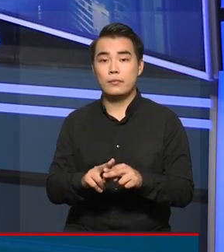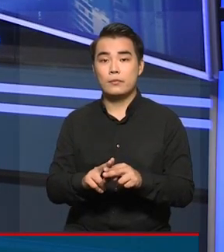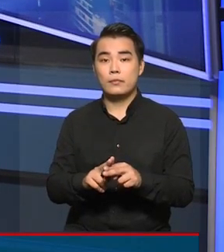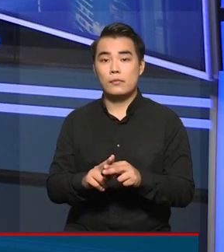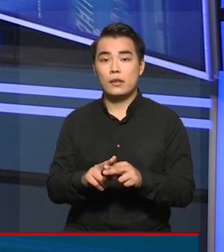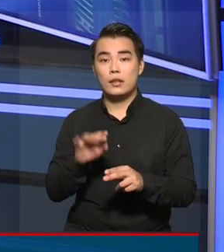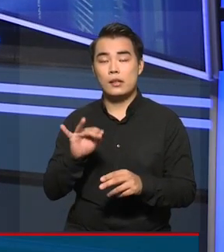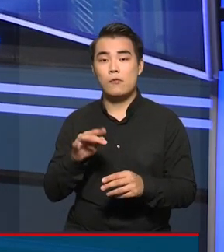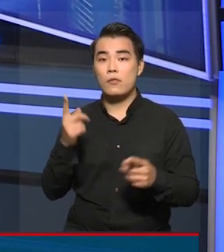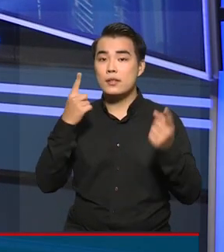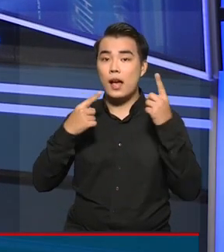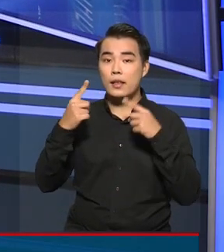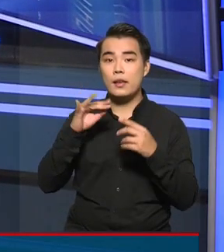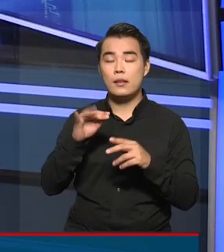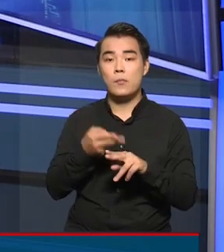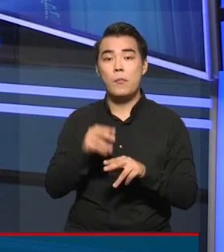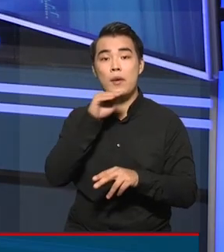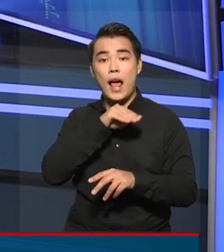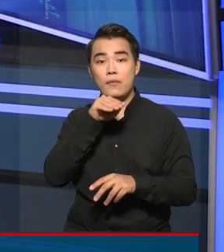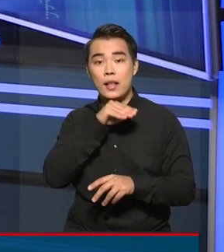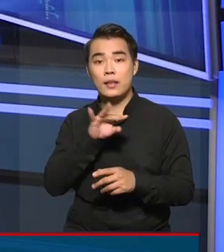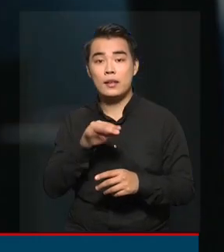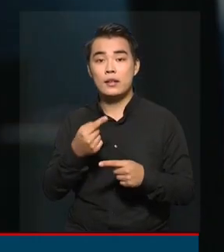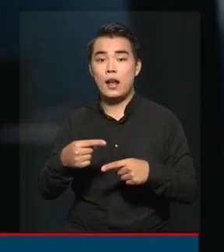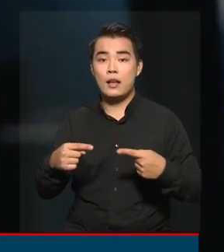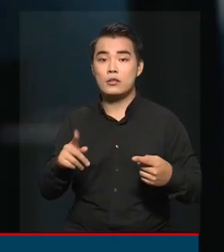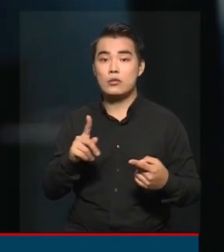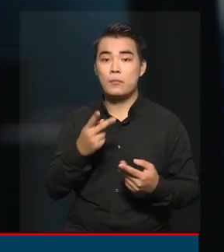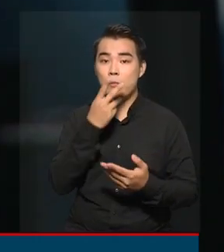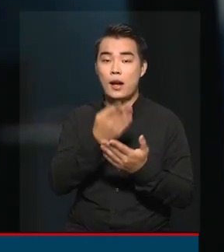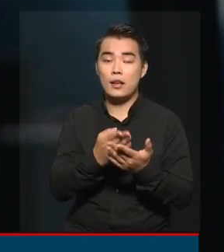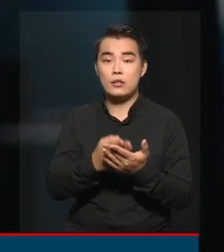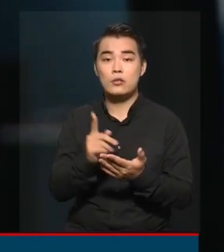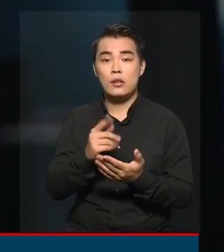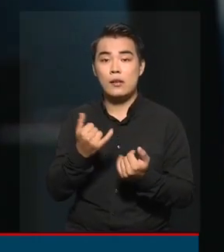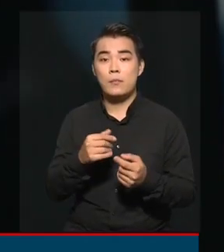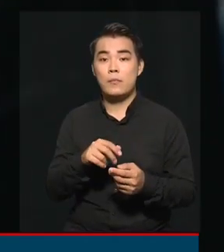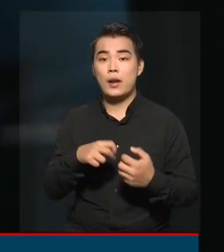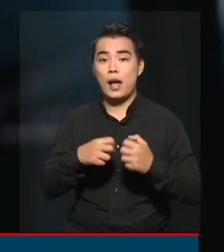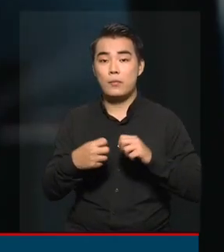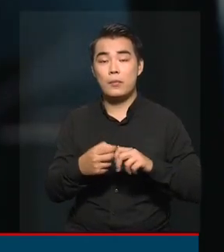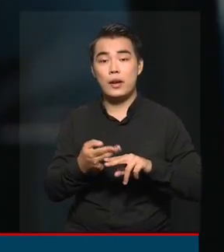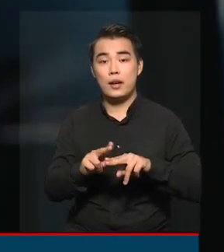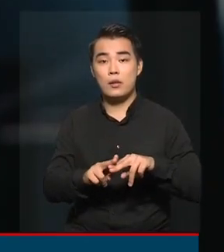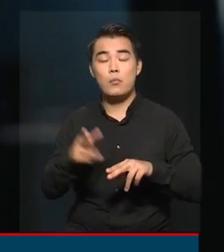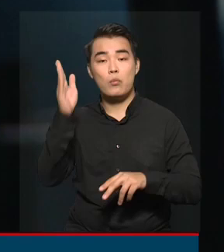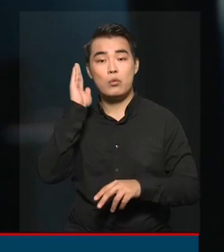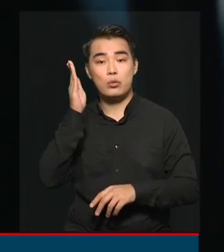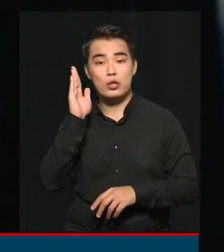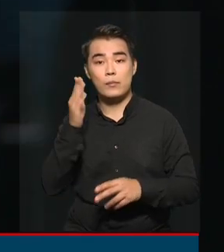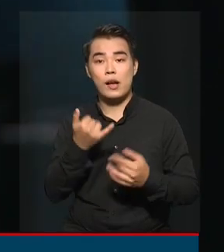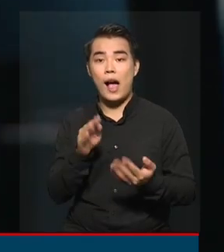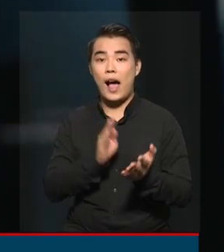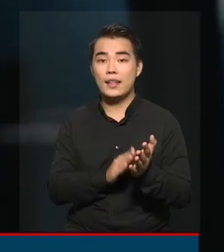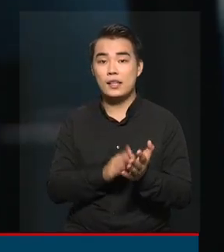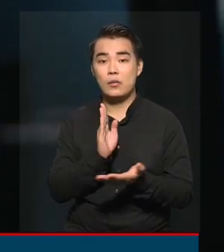әкімдердің жаңағы біліктілігі, олардың жаңағы осы сайланған әкімдердің жұмысына байланысты мәселе енді бұл алдағы уақытта баға